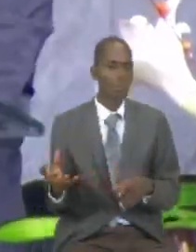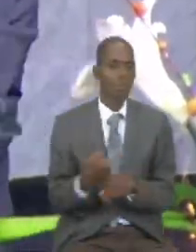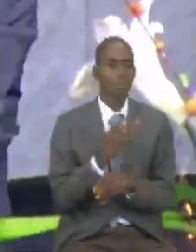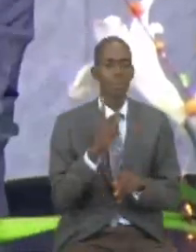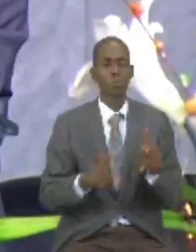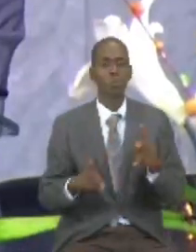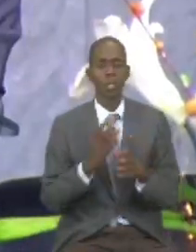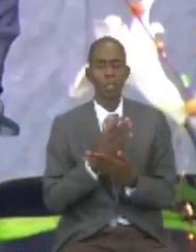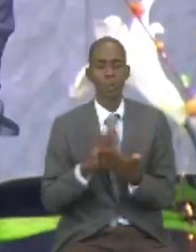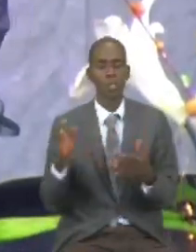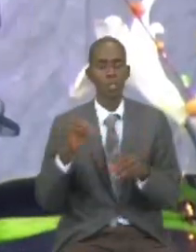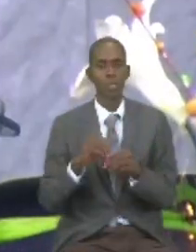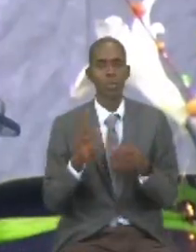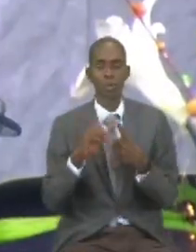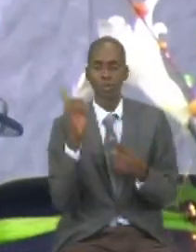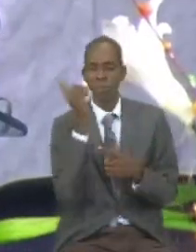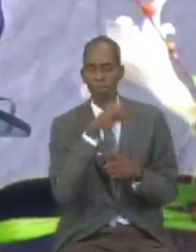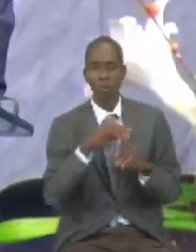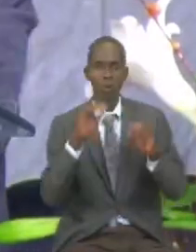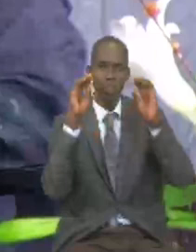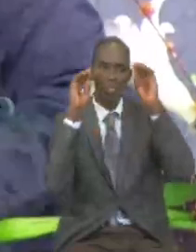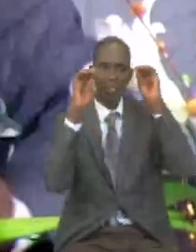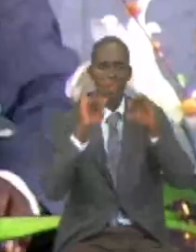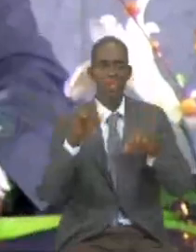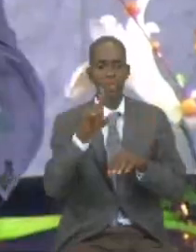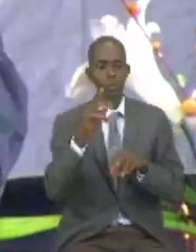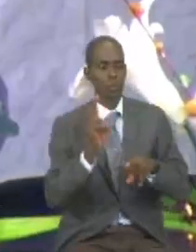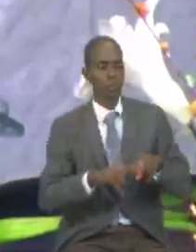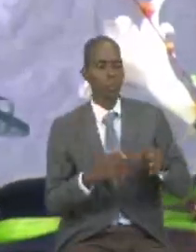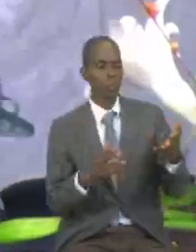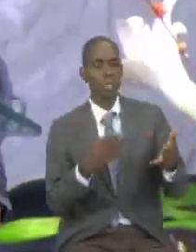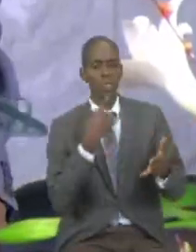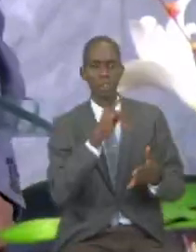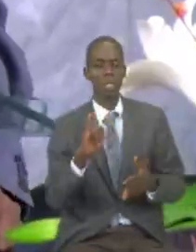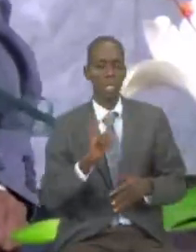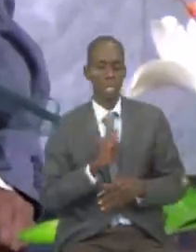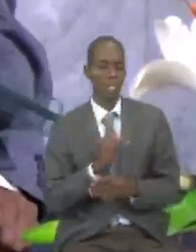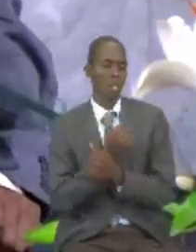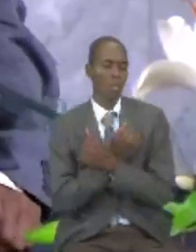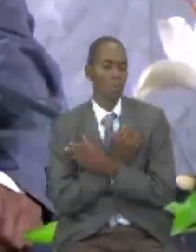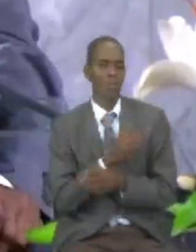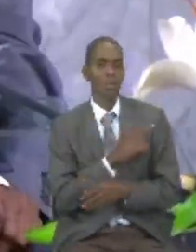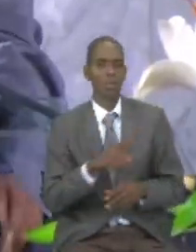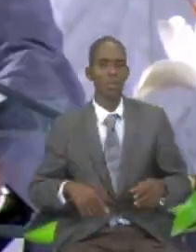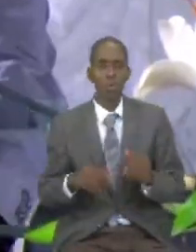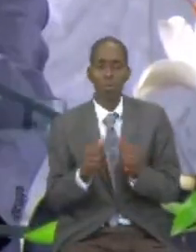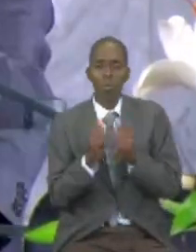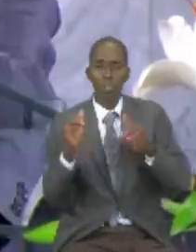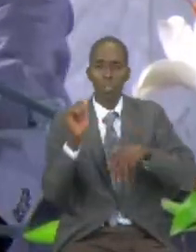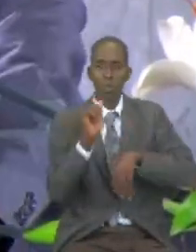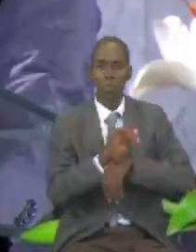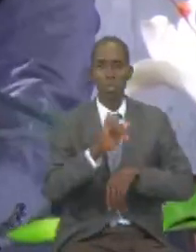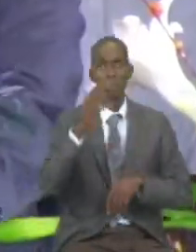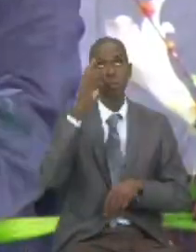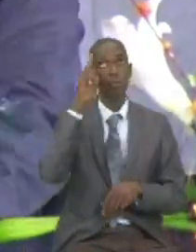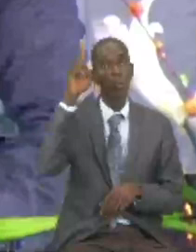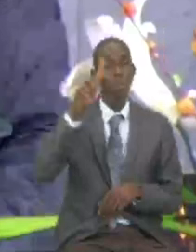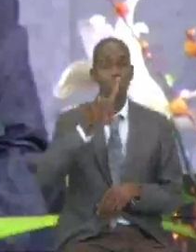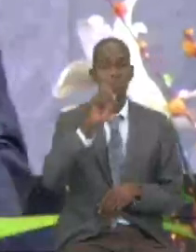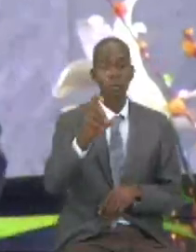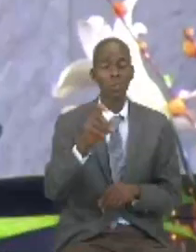aux fausses doctrines, et toi tu es là et tu dis que tu aimes le Seigneur. Peux-tu dire que tu aimes le Seigneur sans œuvrer pour lui